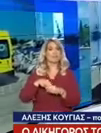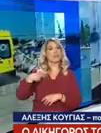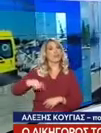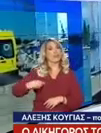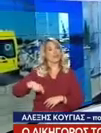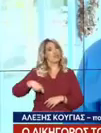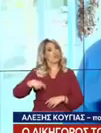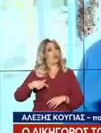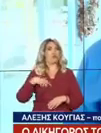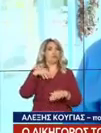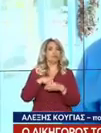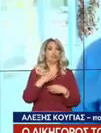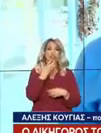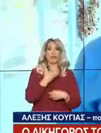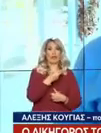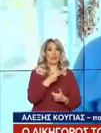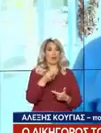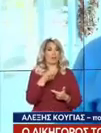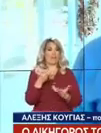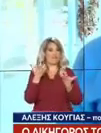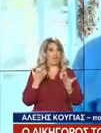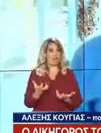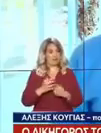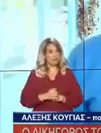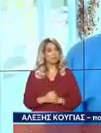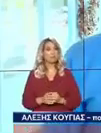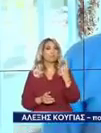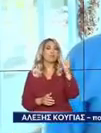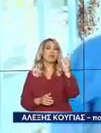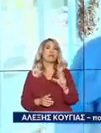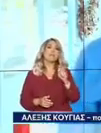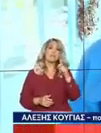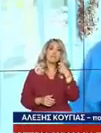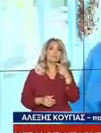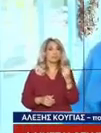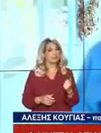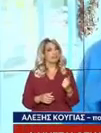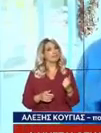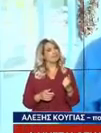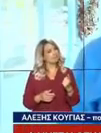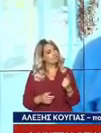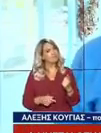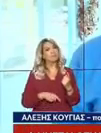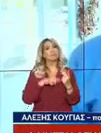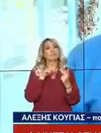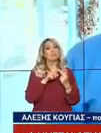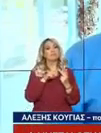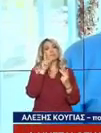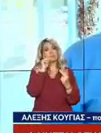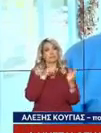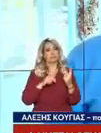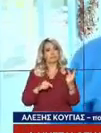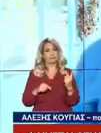δικηγόρος και μία μητέρα, πολύ ευγενής, μαζί με έναν ταλαιπωρημένο πατέρα, έρθαν στο γραφείο